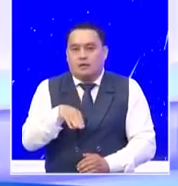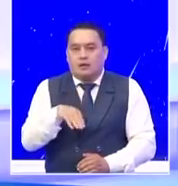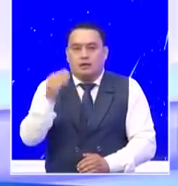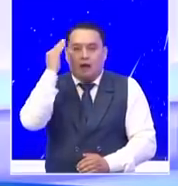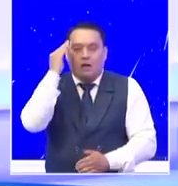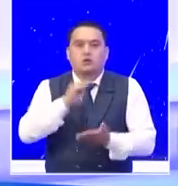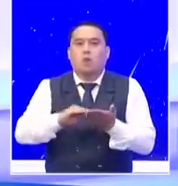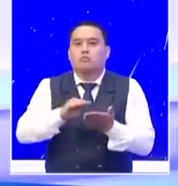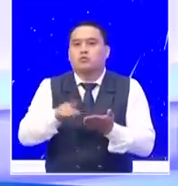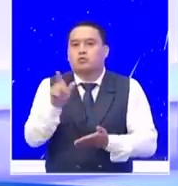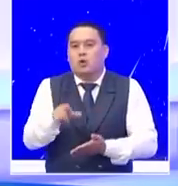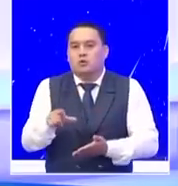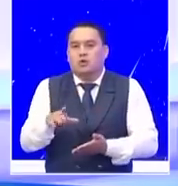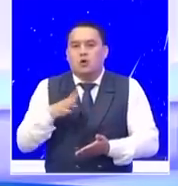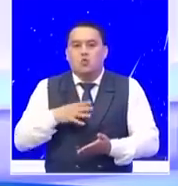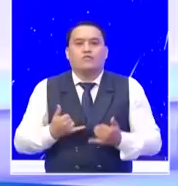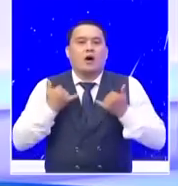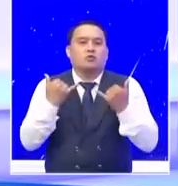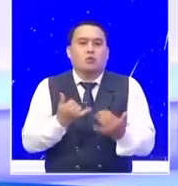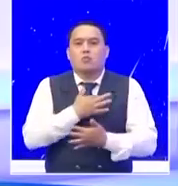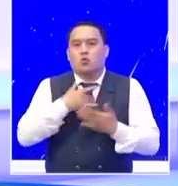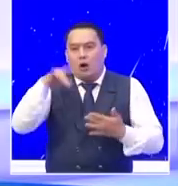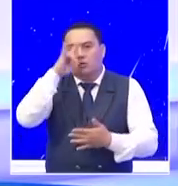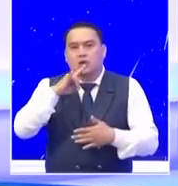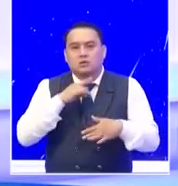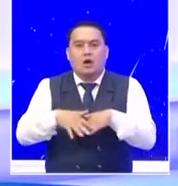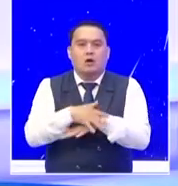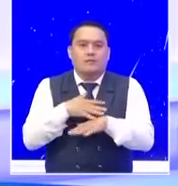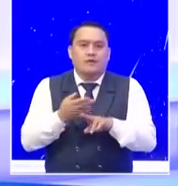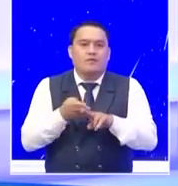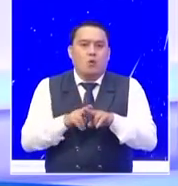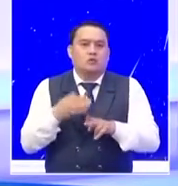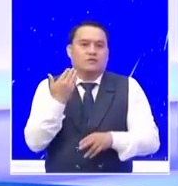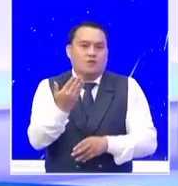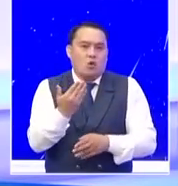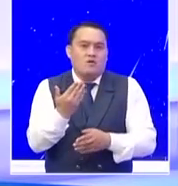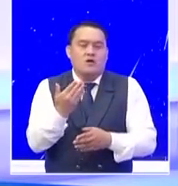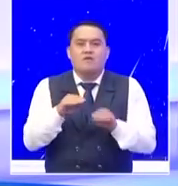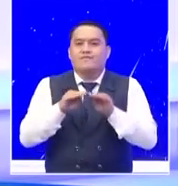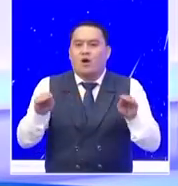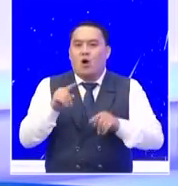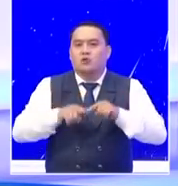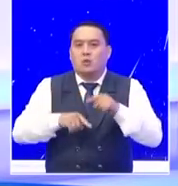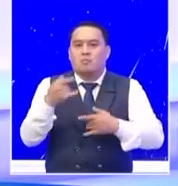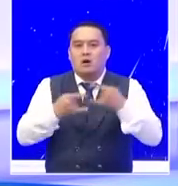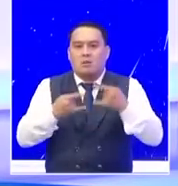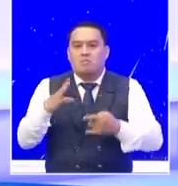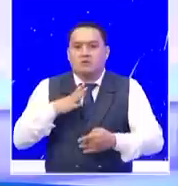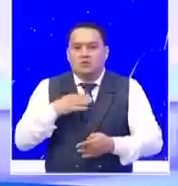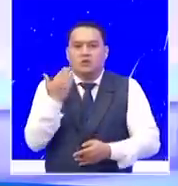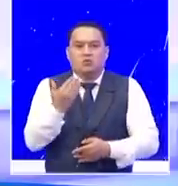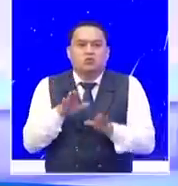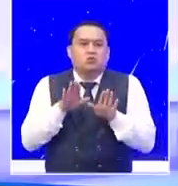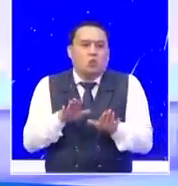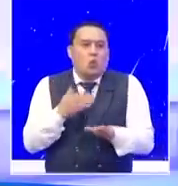журналиста Бисена Куранбека снискали уважение многих казахстанцев своей прямотой. Высокий рейтинг среди отечественных программ был завоеван не